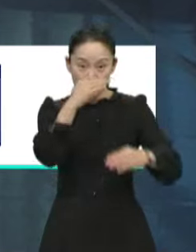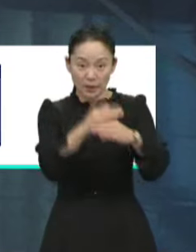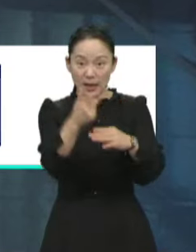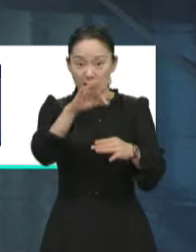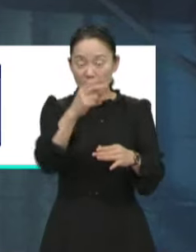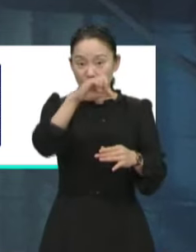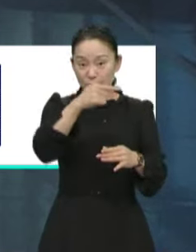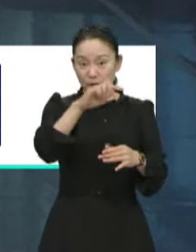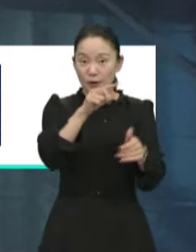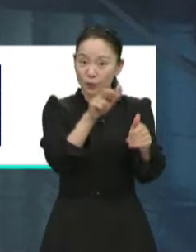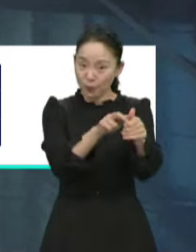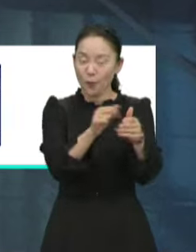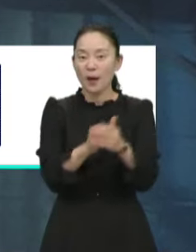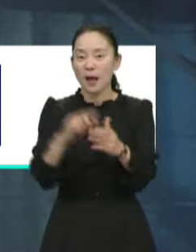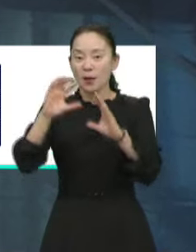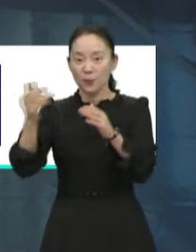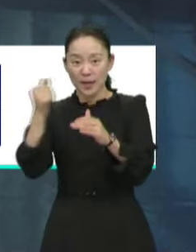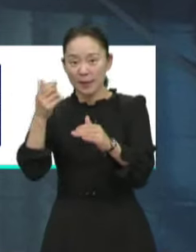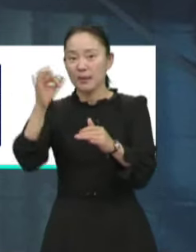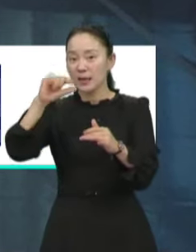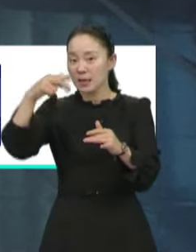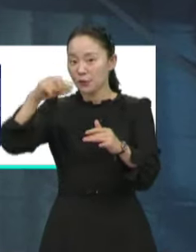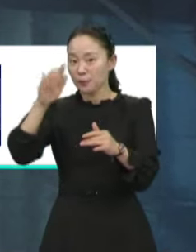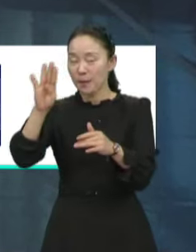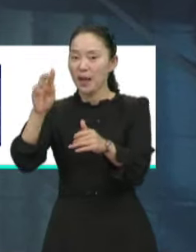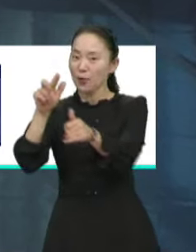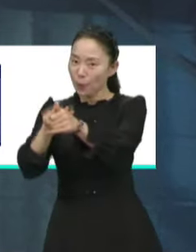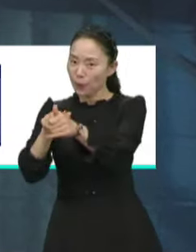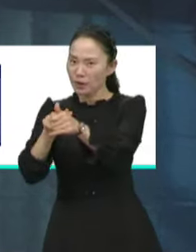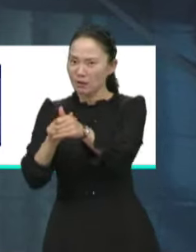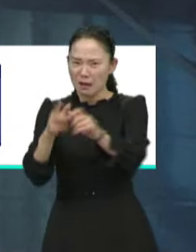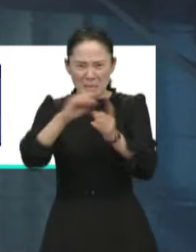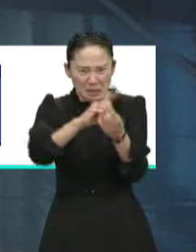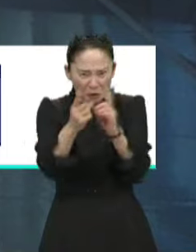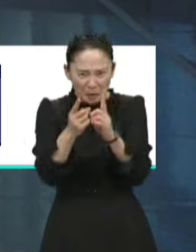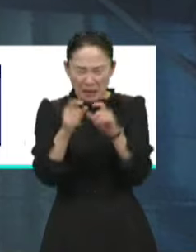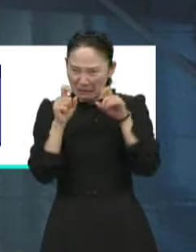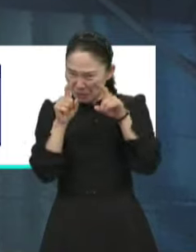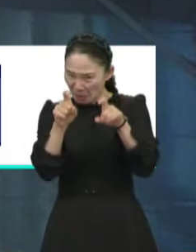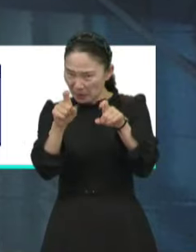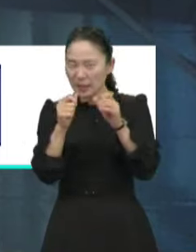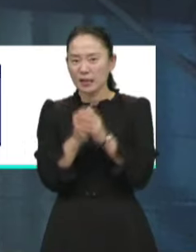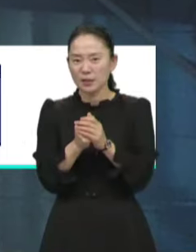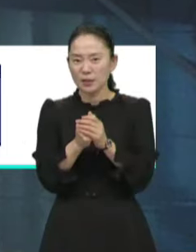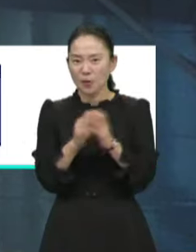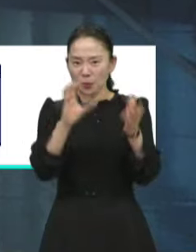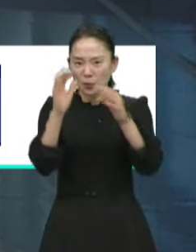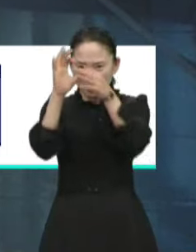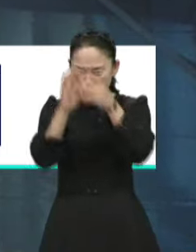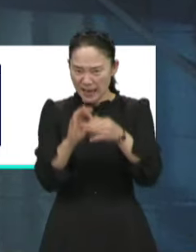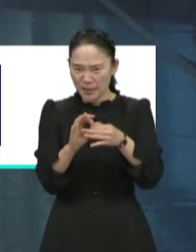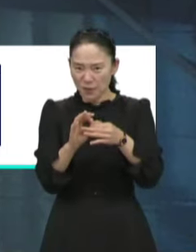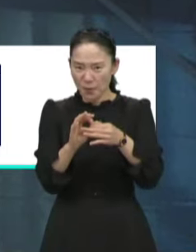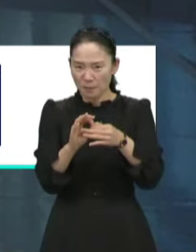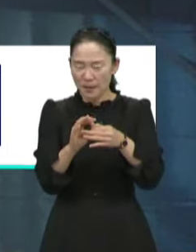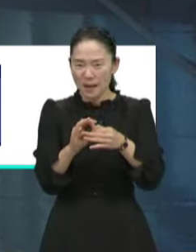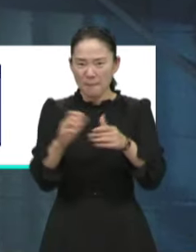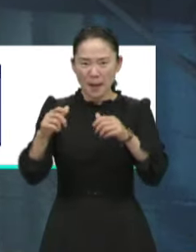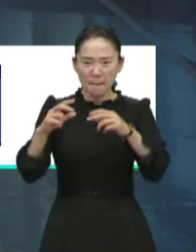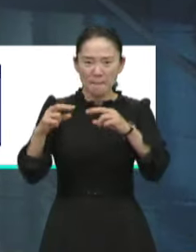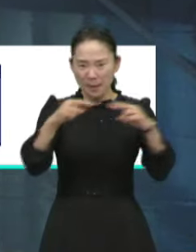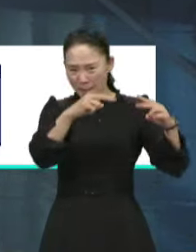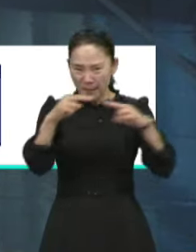더불어민주당 강준현 후보와 국민의힘 이준배 후보는 상대에 대한 의혹 제기 등으로 토론회 내내 뜨거운 공방을